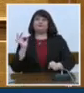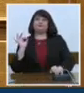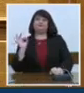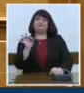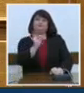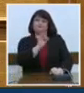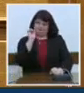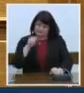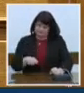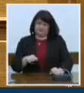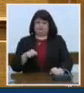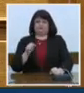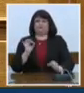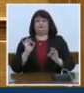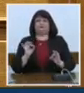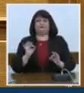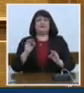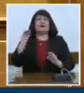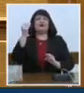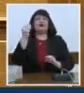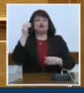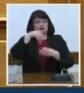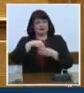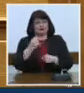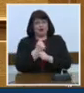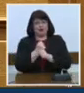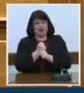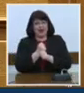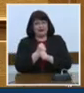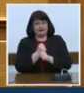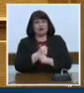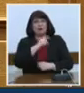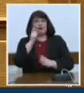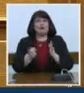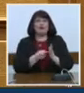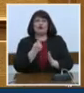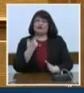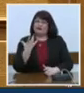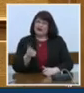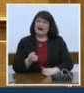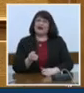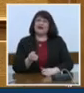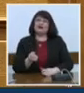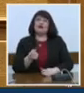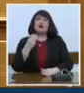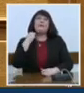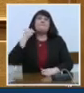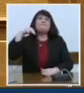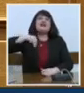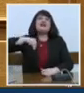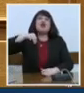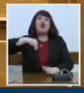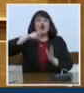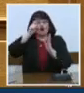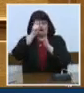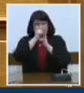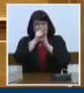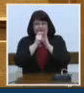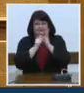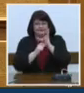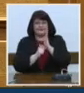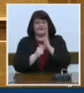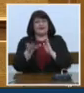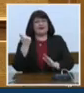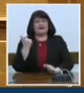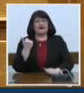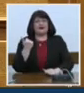εργαζόμενοι στον πολιτισμό απέκτησαν για πρώτη φορά μητρό. Μητρό, βάσει του